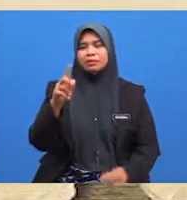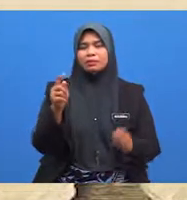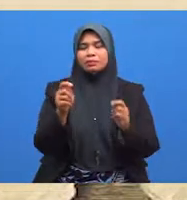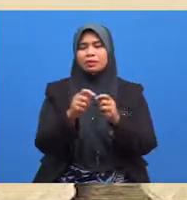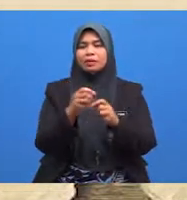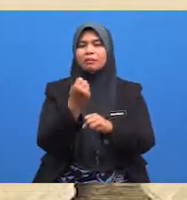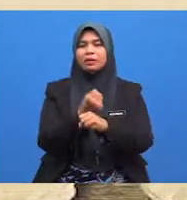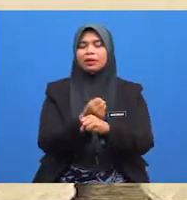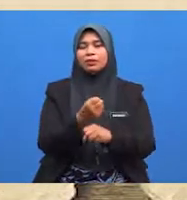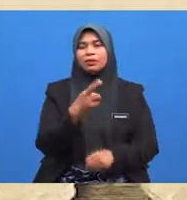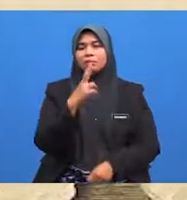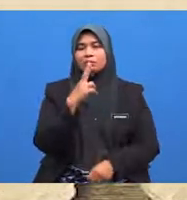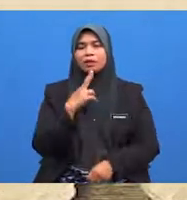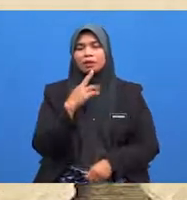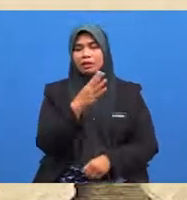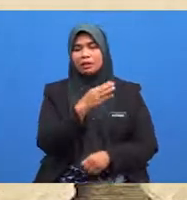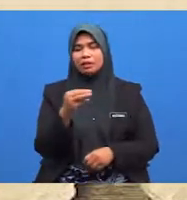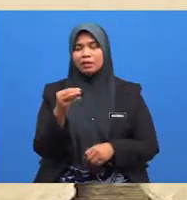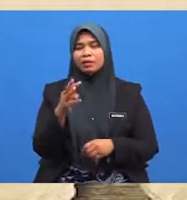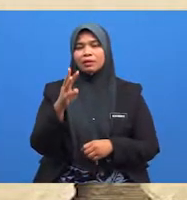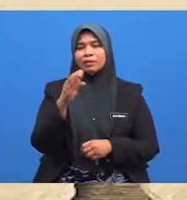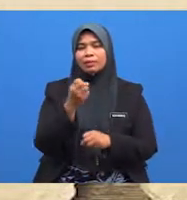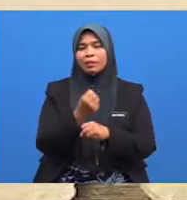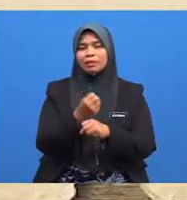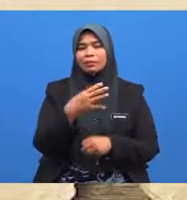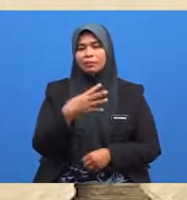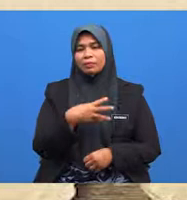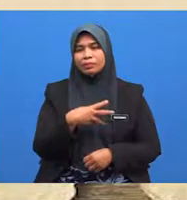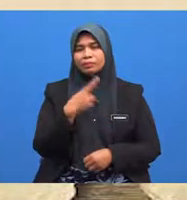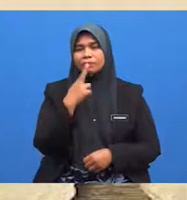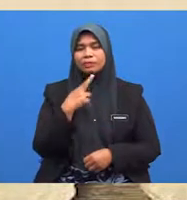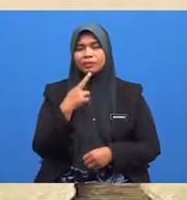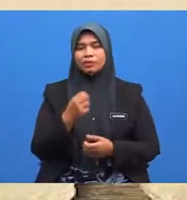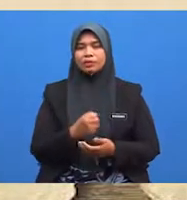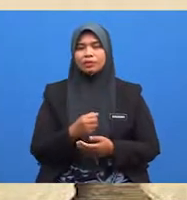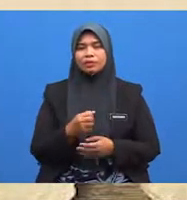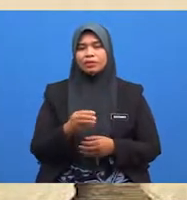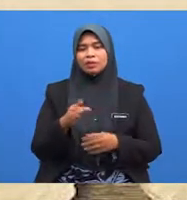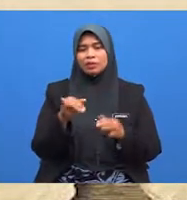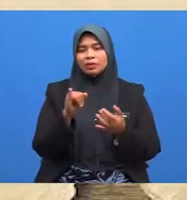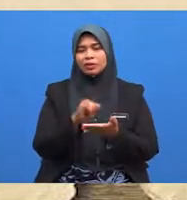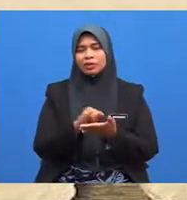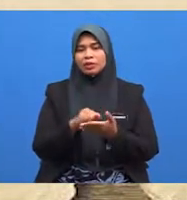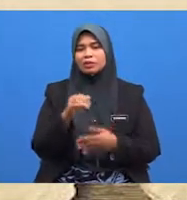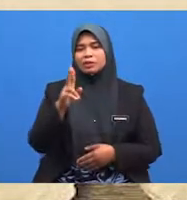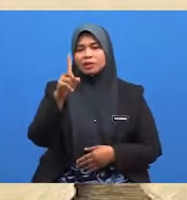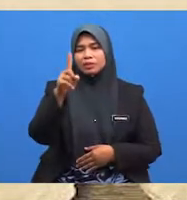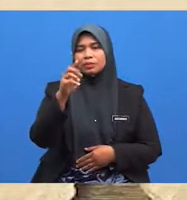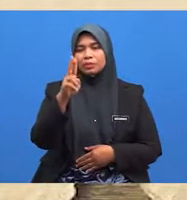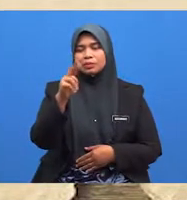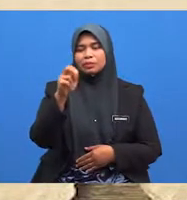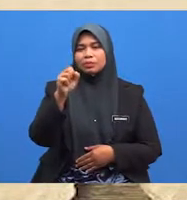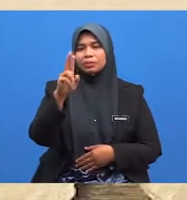Gabungan batuan dan marmar seperti batu merah dan batu putih, marmar merah dan marmar